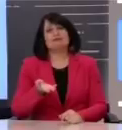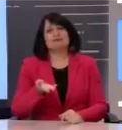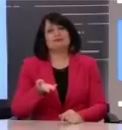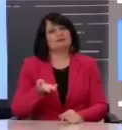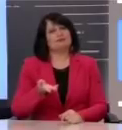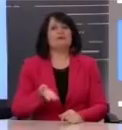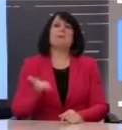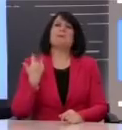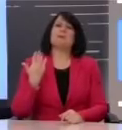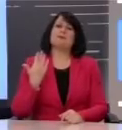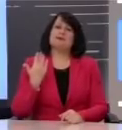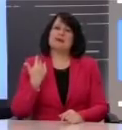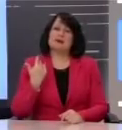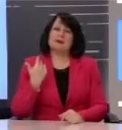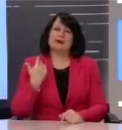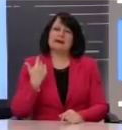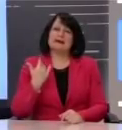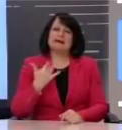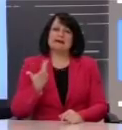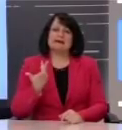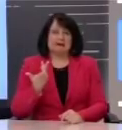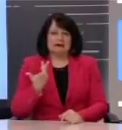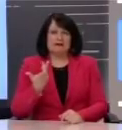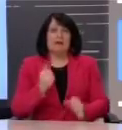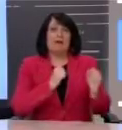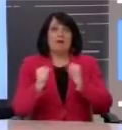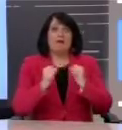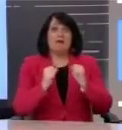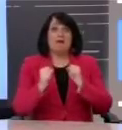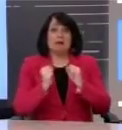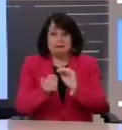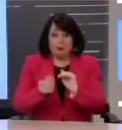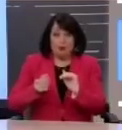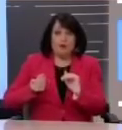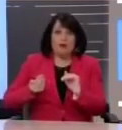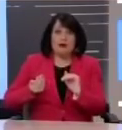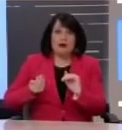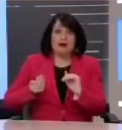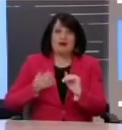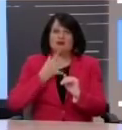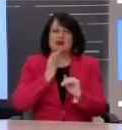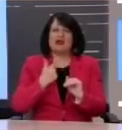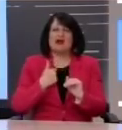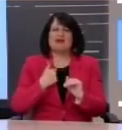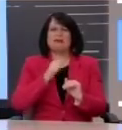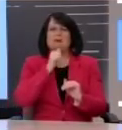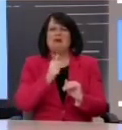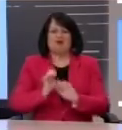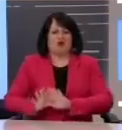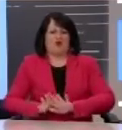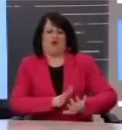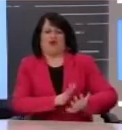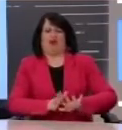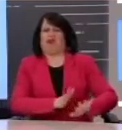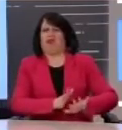λίγο πριν ή κατά τη διάρκεια της τρομακτικής αυτής κρίσης είχε το ρόλο του παρία, το μαύρο πρόβατο της